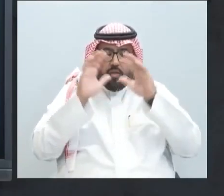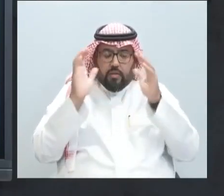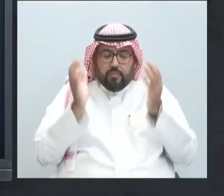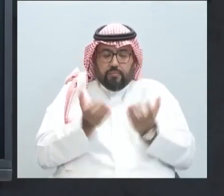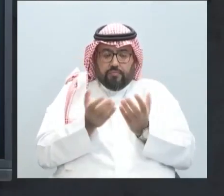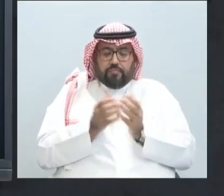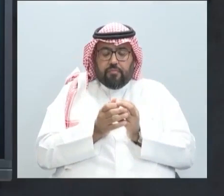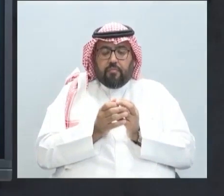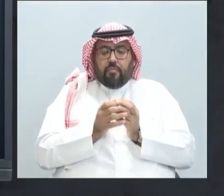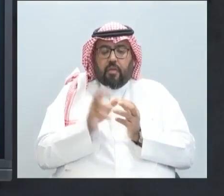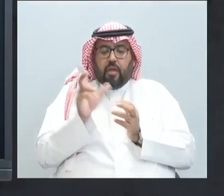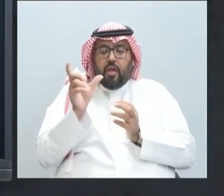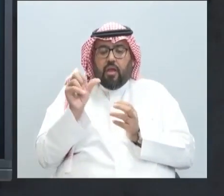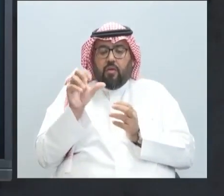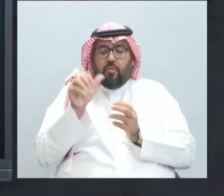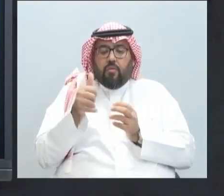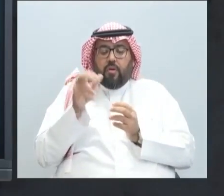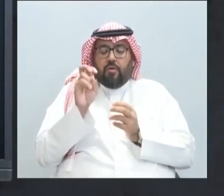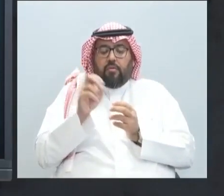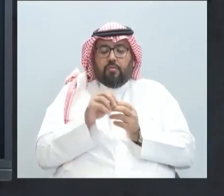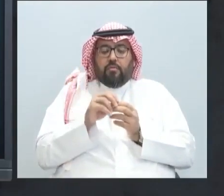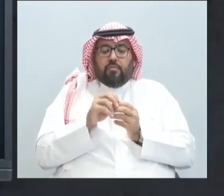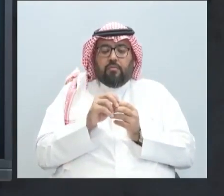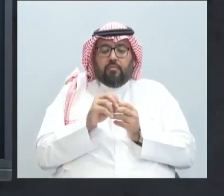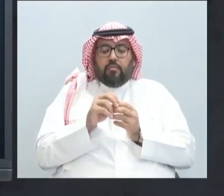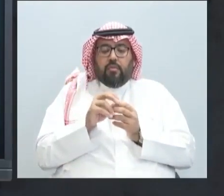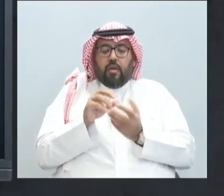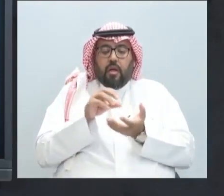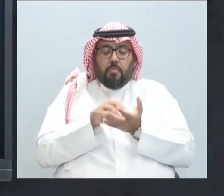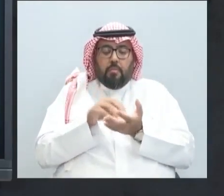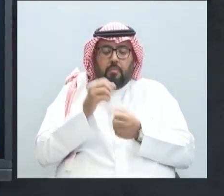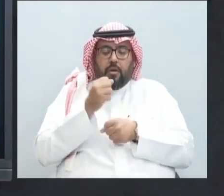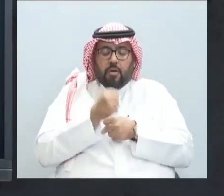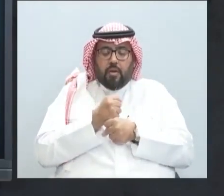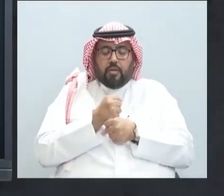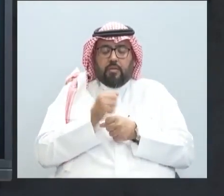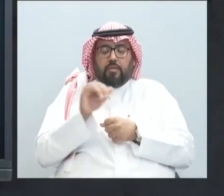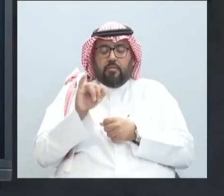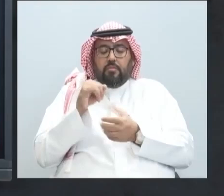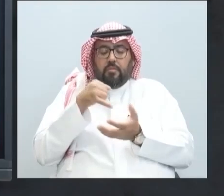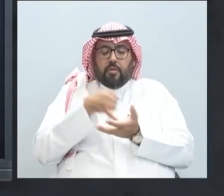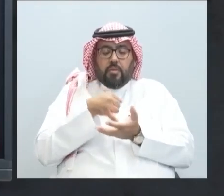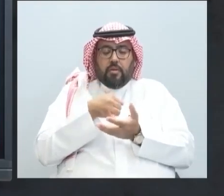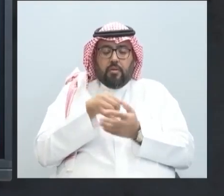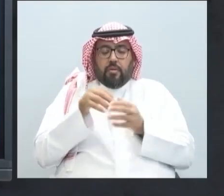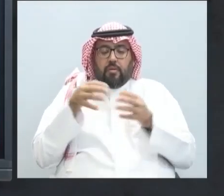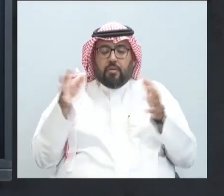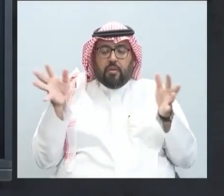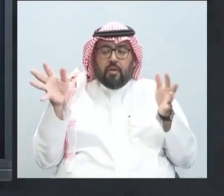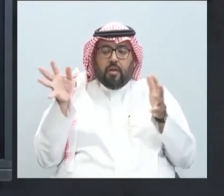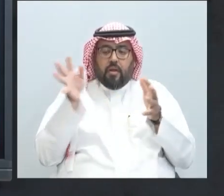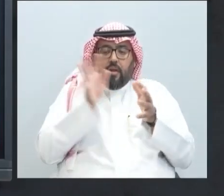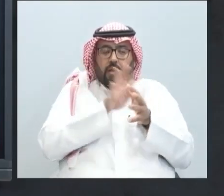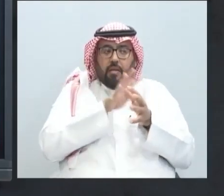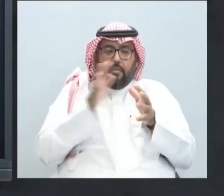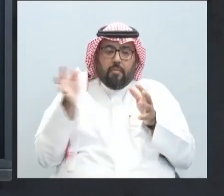غشاء النواه لهذه الخليه ثم ظهرت المركزات هذه الانيبيبات الدقيقه اطل خيوط المغزل